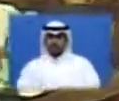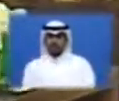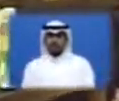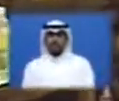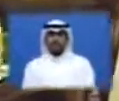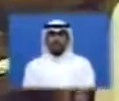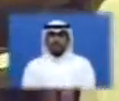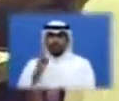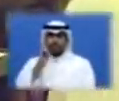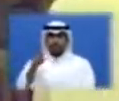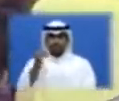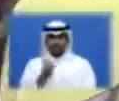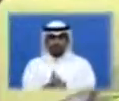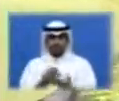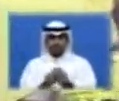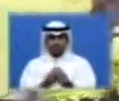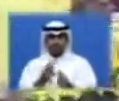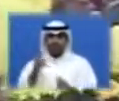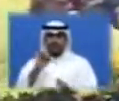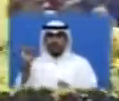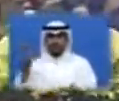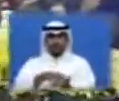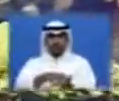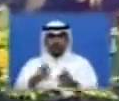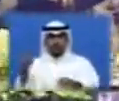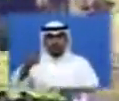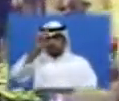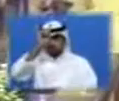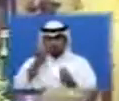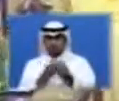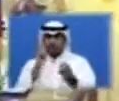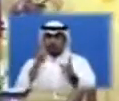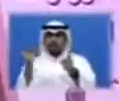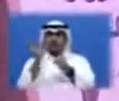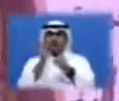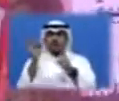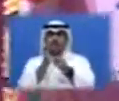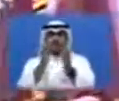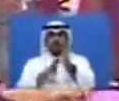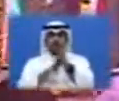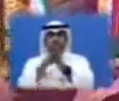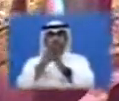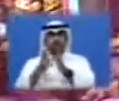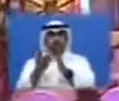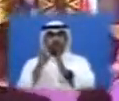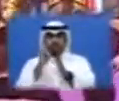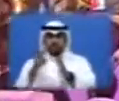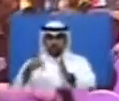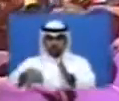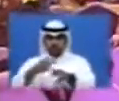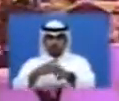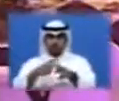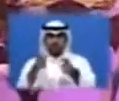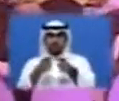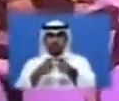تحت مظلة الأمانة العامة لدول مجلس التعاون الخليجي ونحو تحقيق الأهداف الإنمائية المشتركة، استضافت الكويت الاجتماع